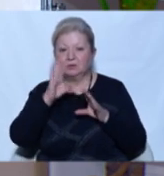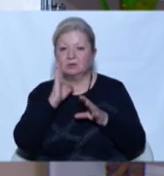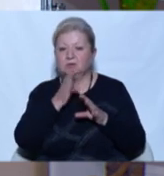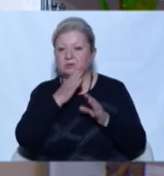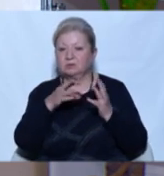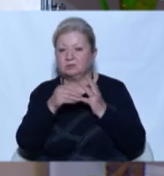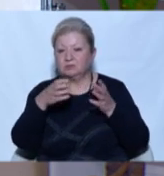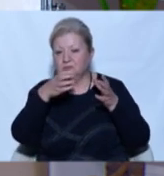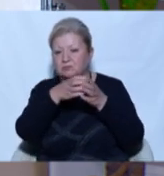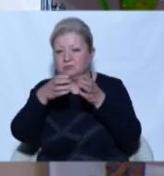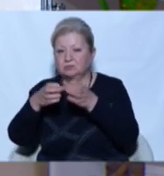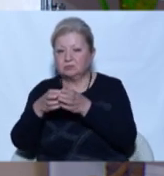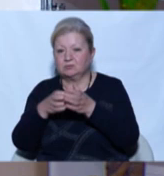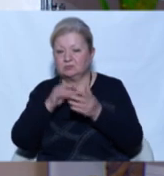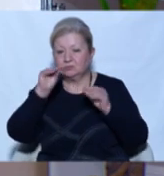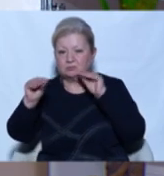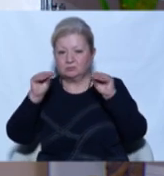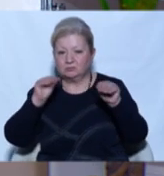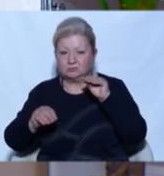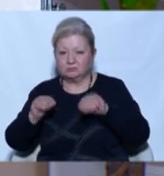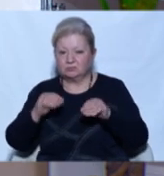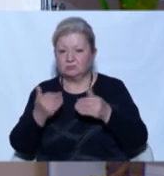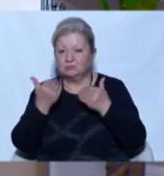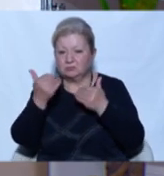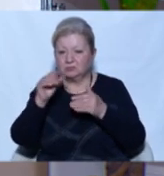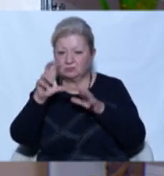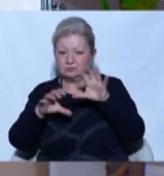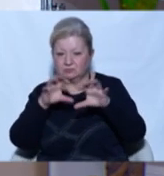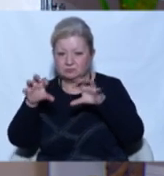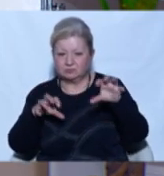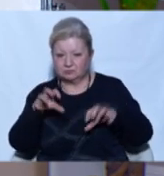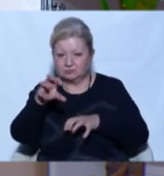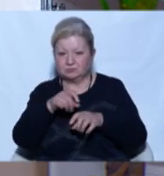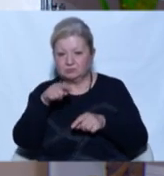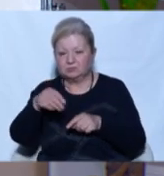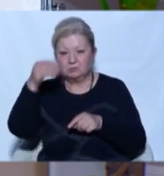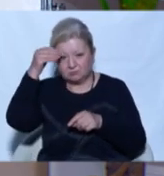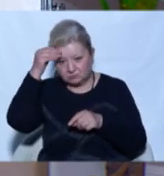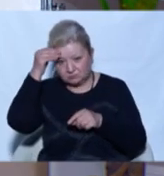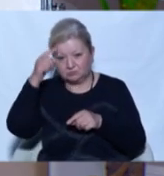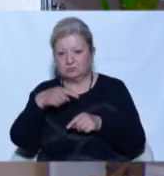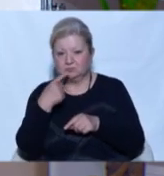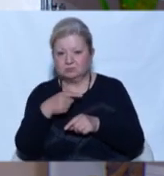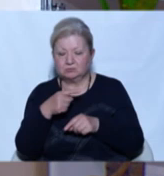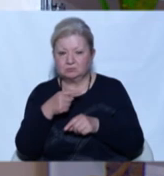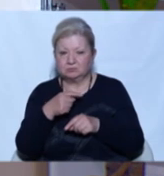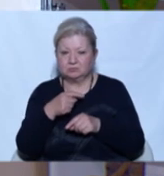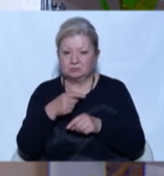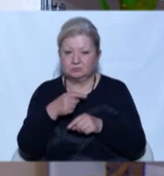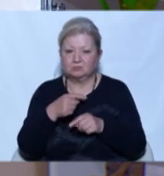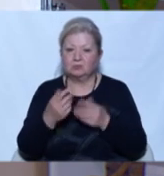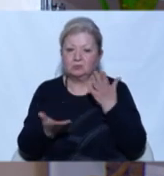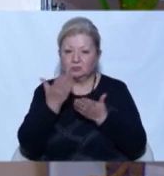დედამიწაზე კონტინენტების განლაგებით, მისი მოზაიკით და ასეთი მოსაზრება გამოთქვა.